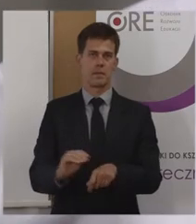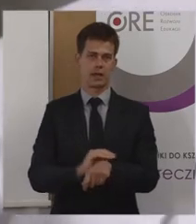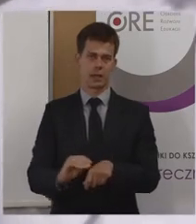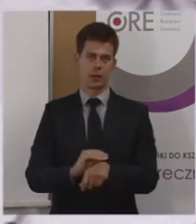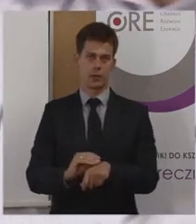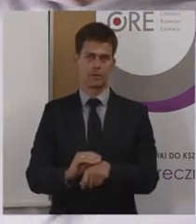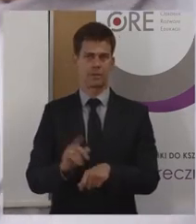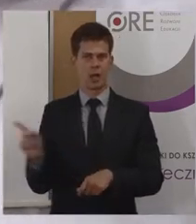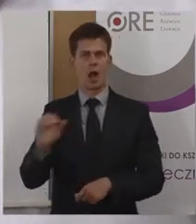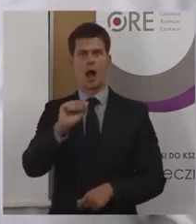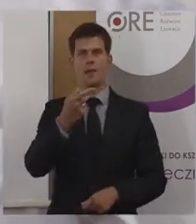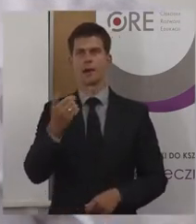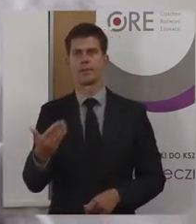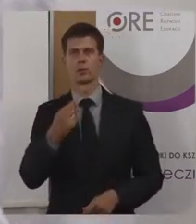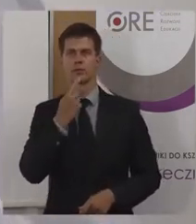technologiczne,